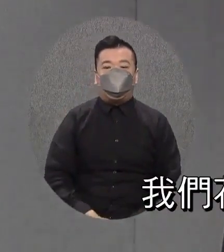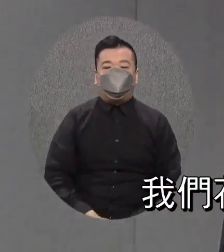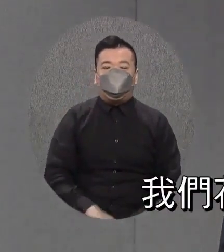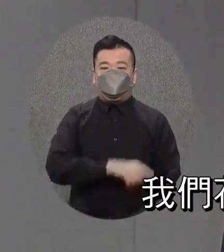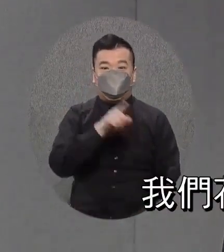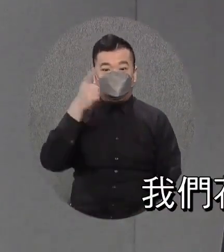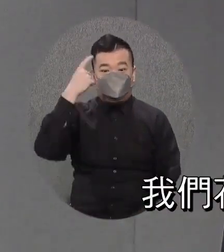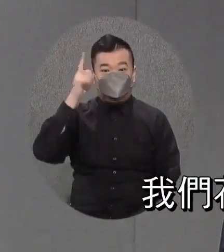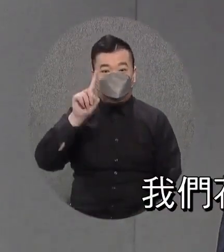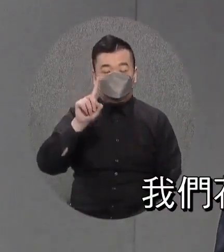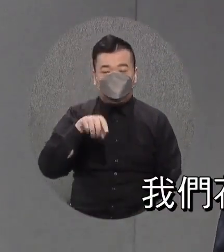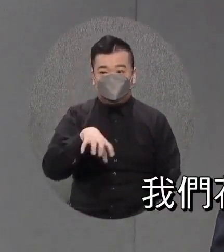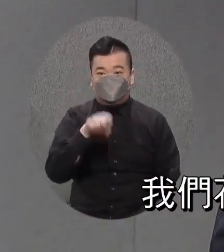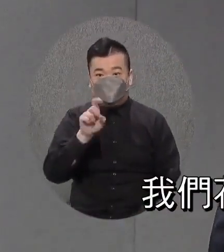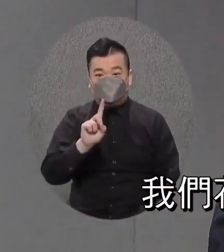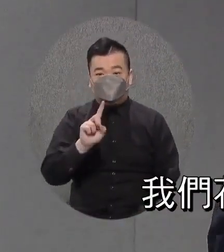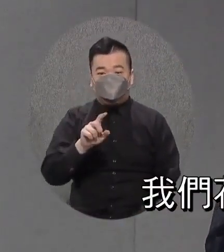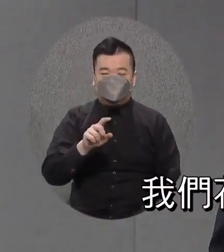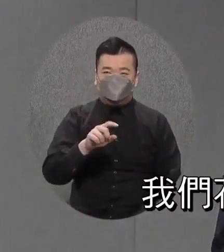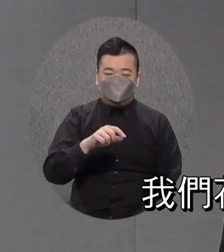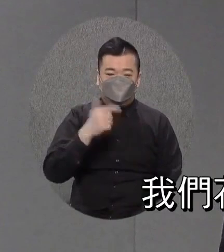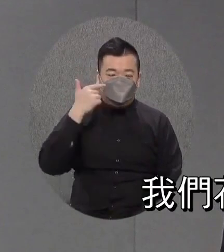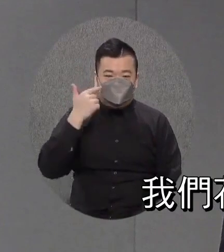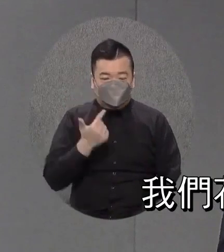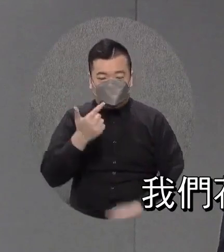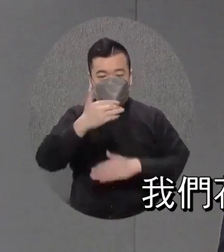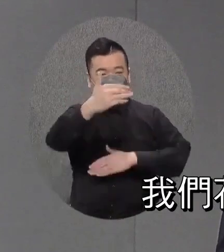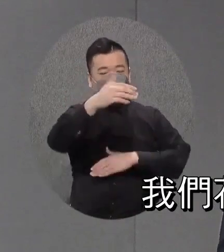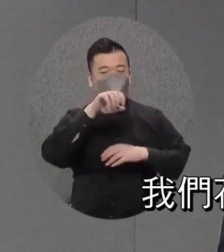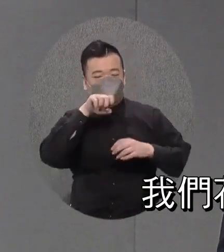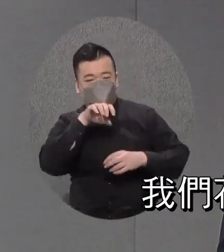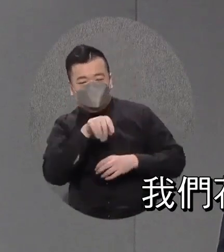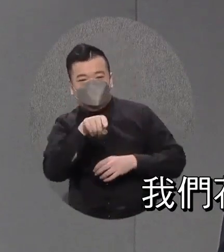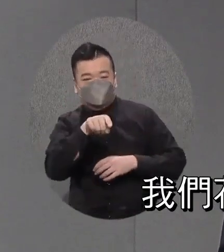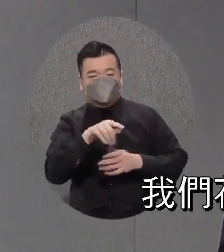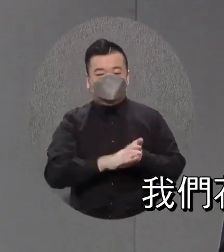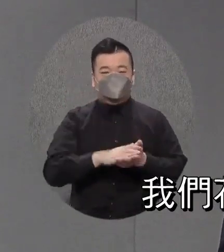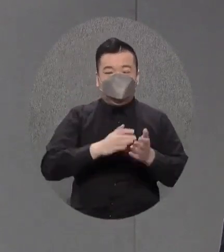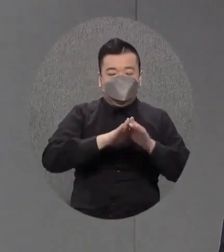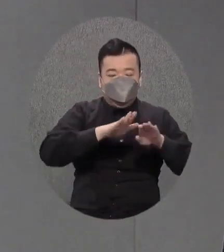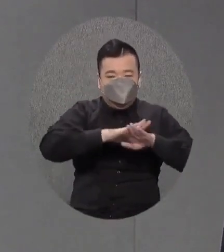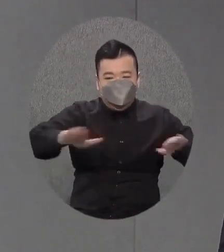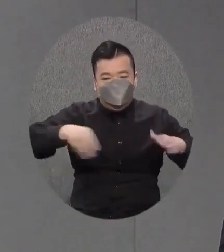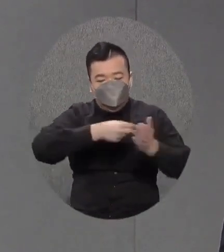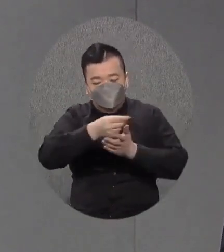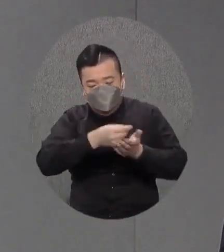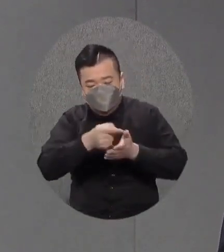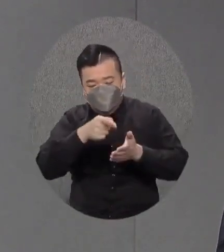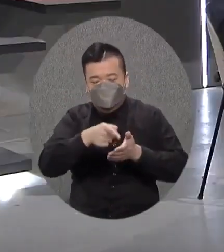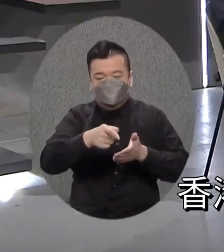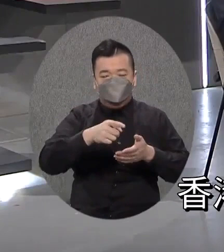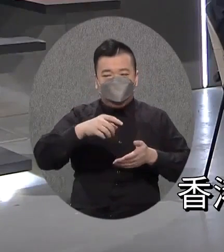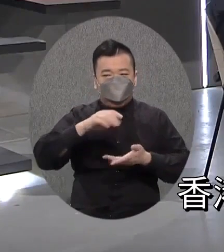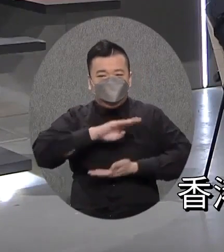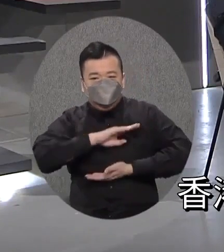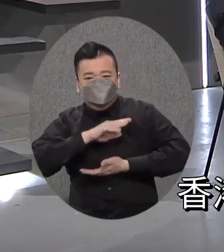我哋咧就即係用咗即係相當大嘅篇幅咧，都講下即係版畫嘅一啲基本特性啦。咁係時候都進入個主題，就係